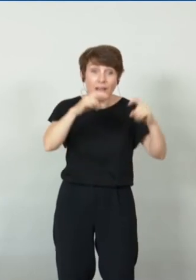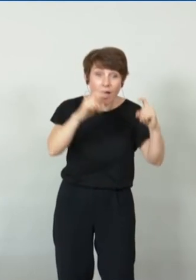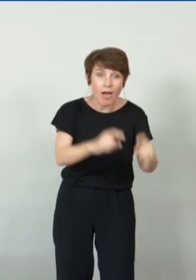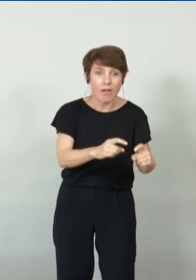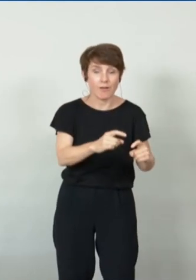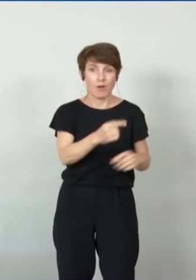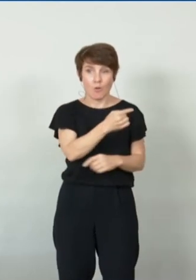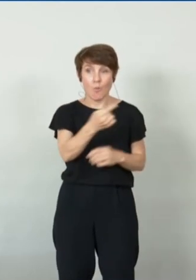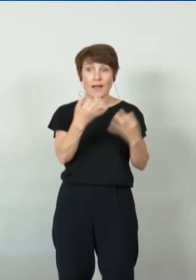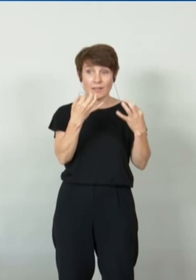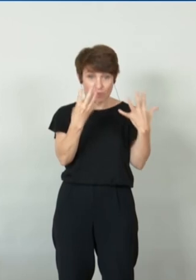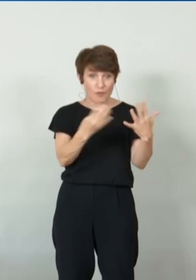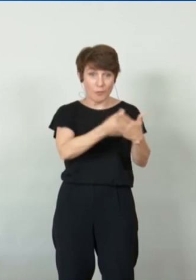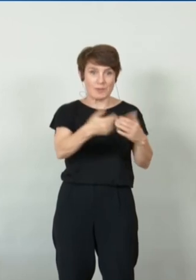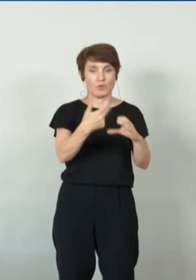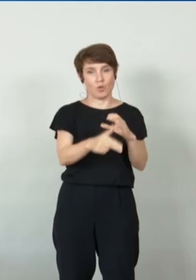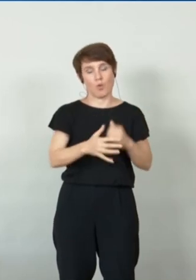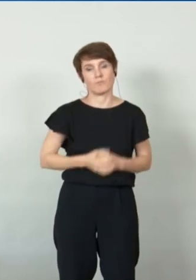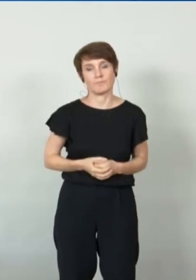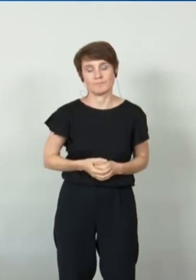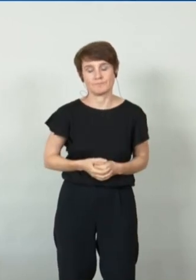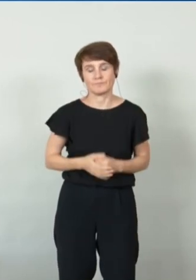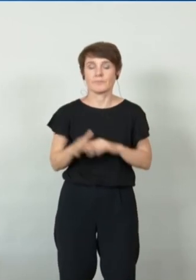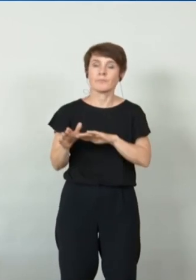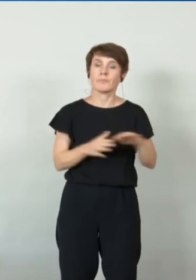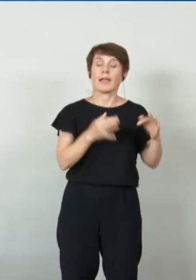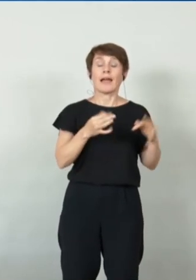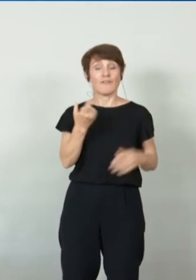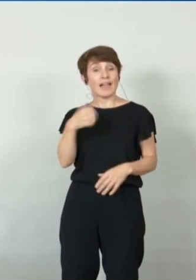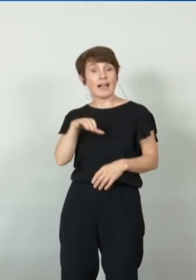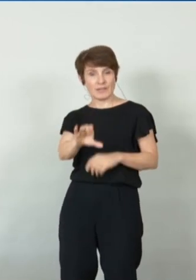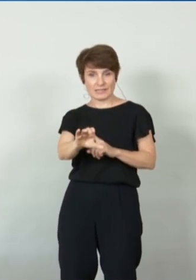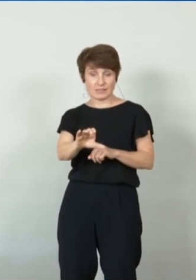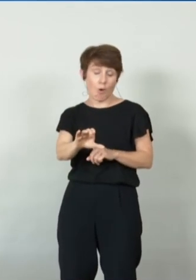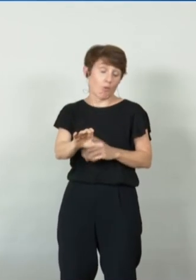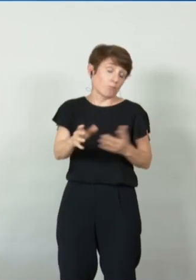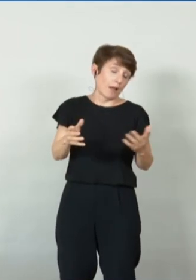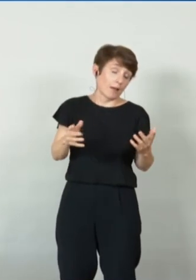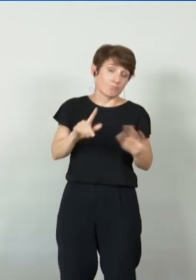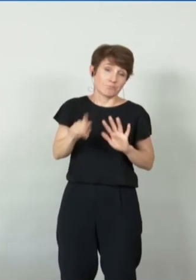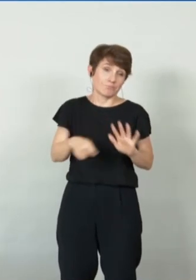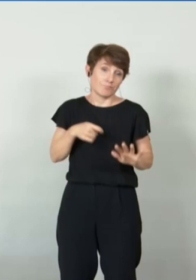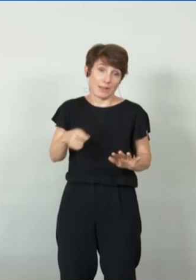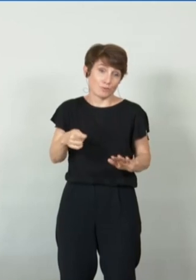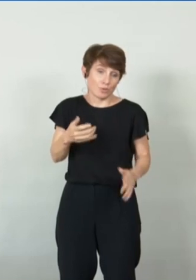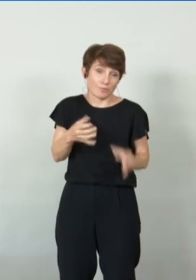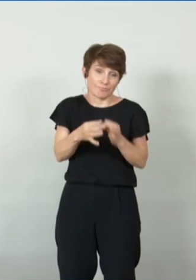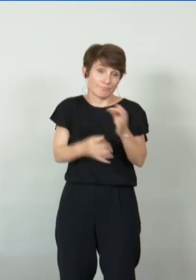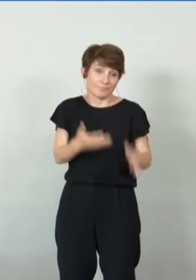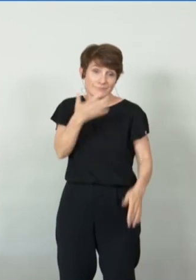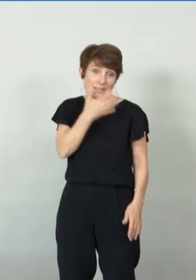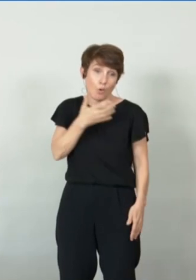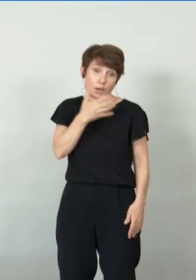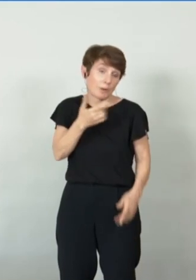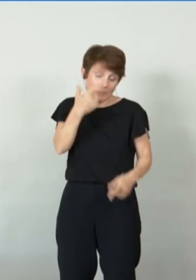concernant la section investissement cette fois-ci côté recettes d'investissement sans surprise là c'est le drame un drame bien